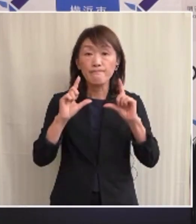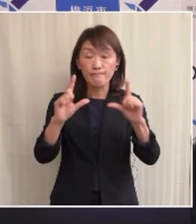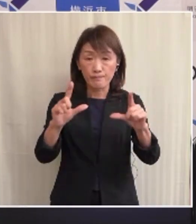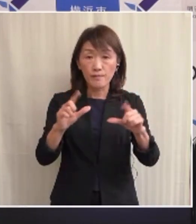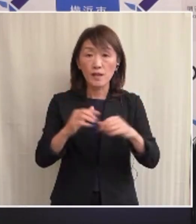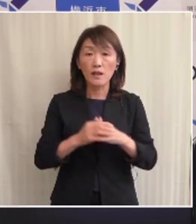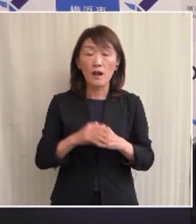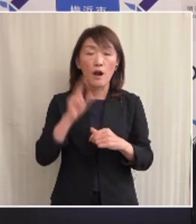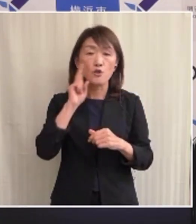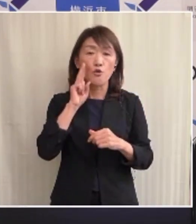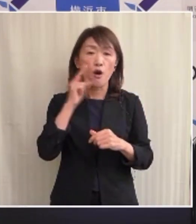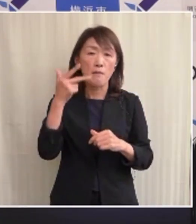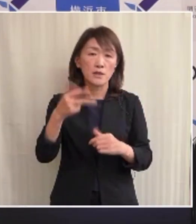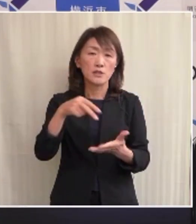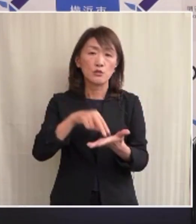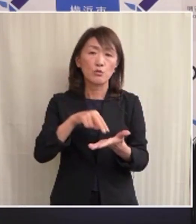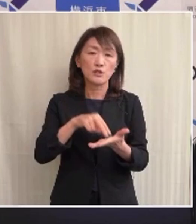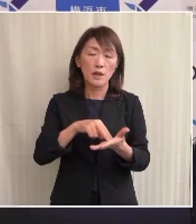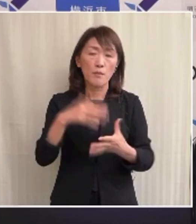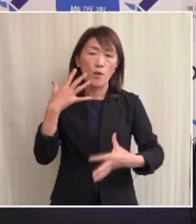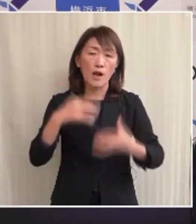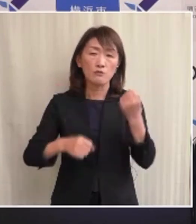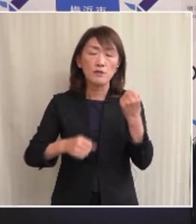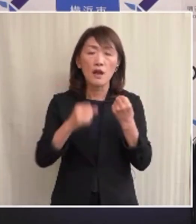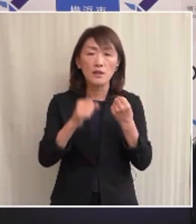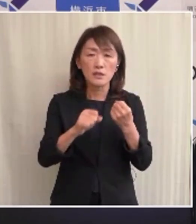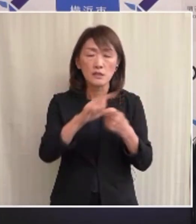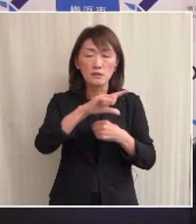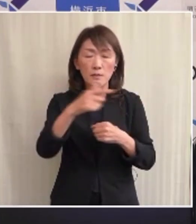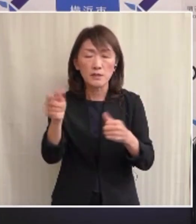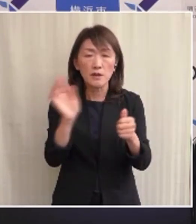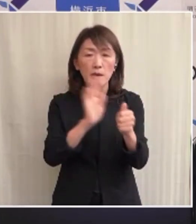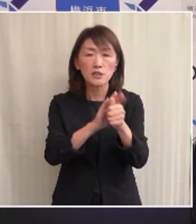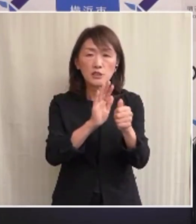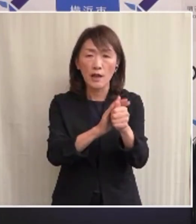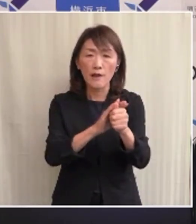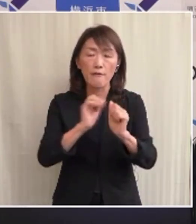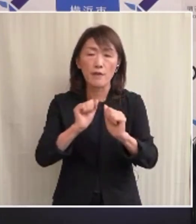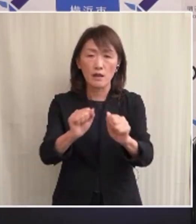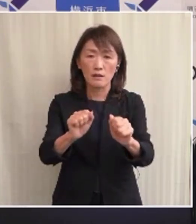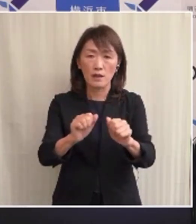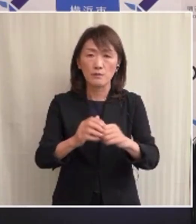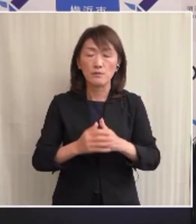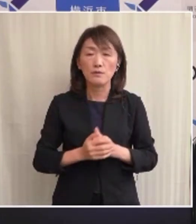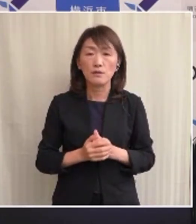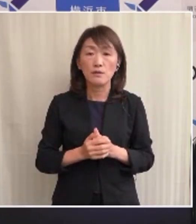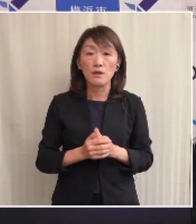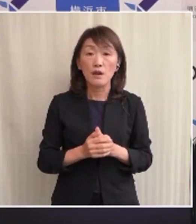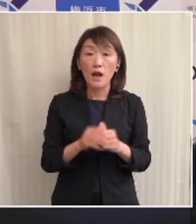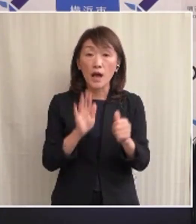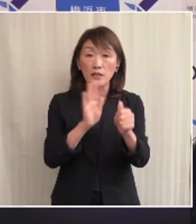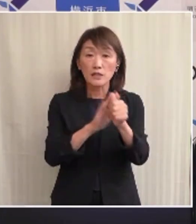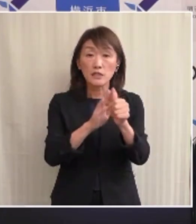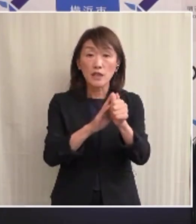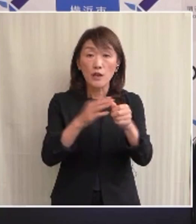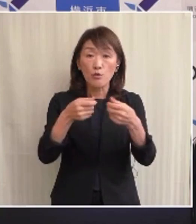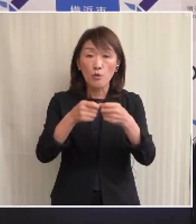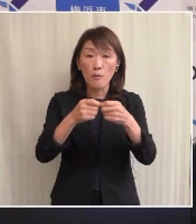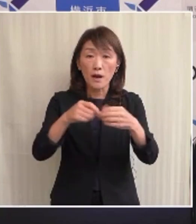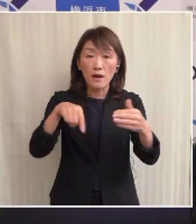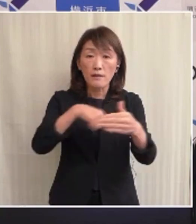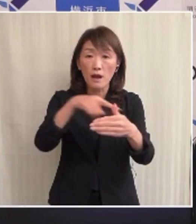さんへの支援を行っているところであります。で支援のこう詳細につきましては